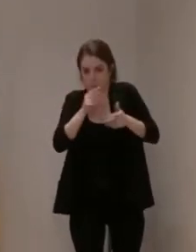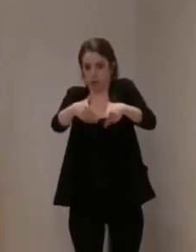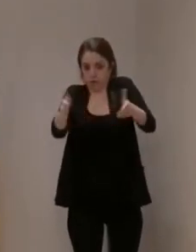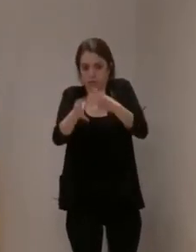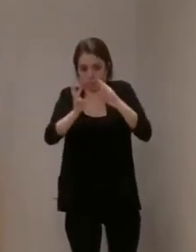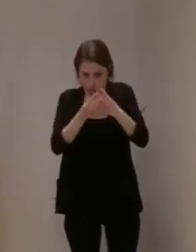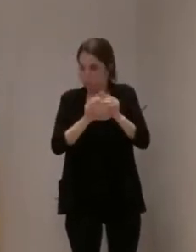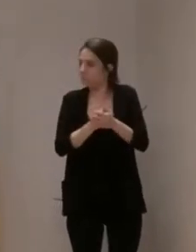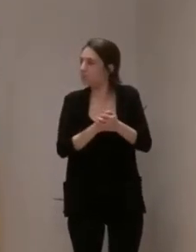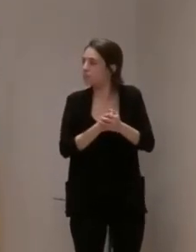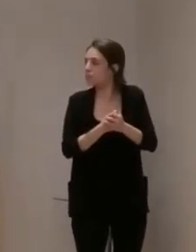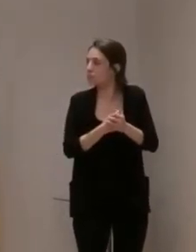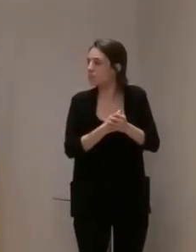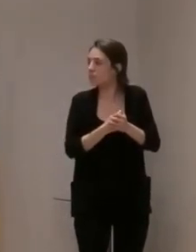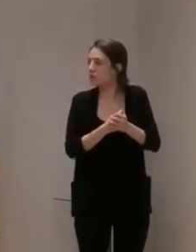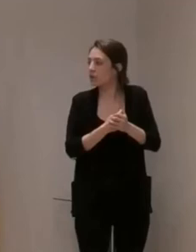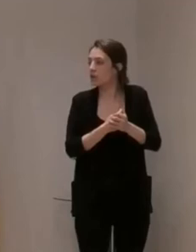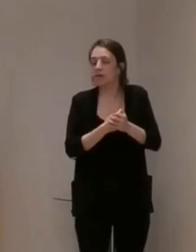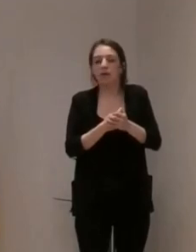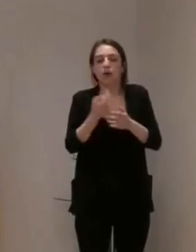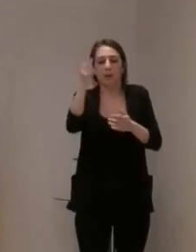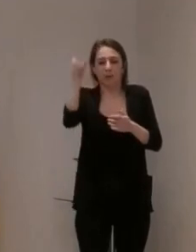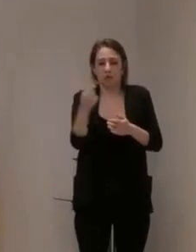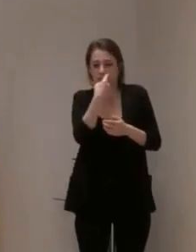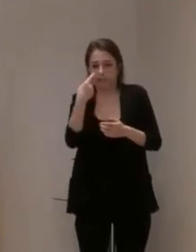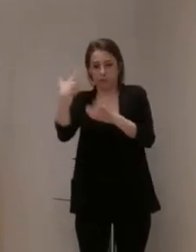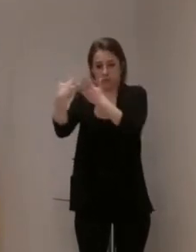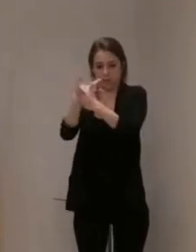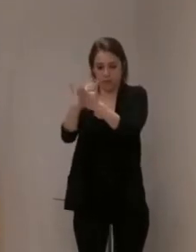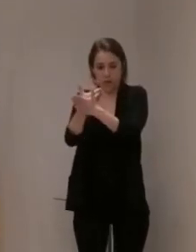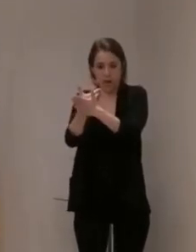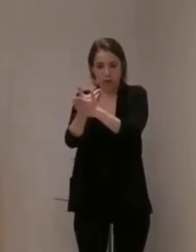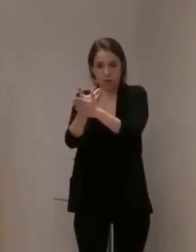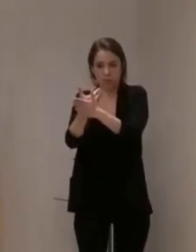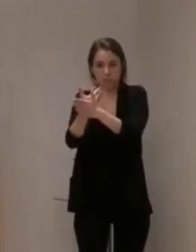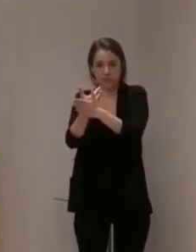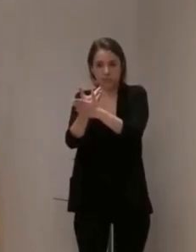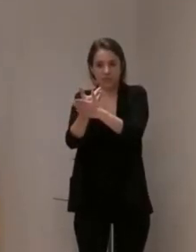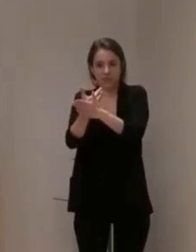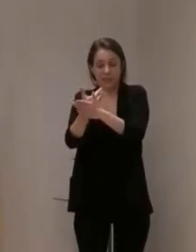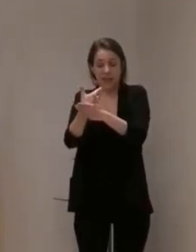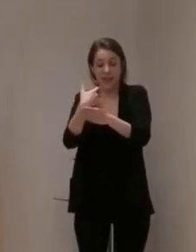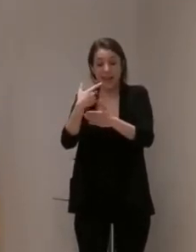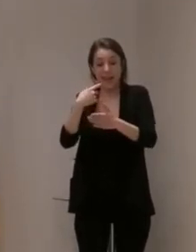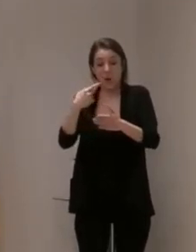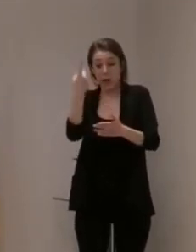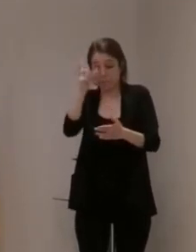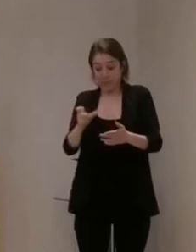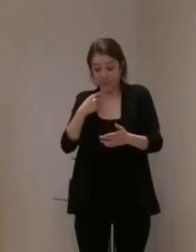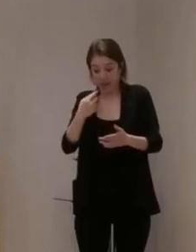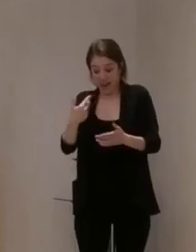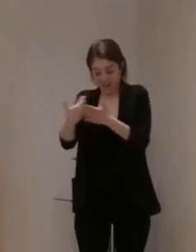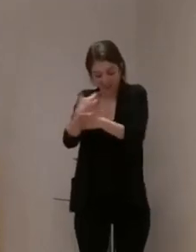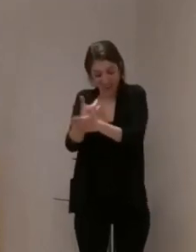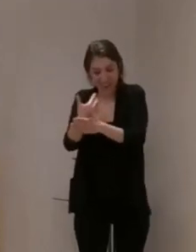El Marc Procés, l'últim dia, ens explicava que ell va llegir la seva detenció i el que estava